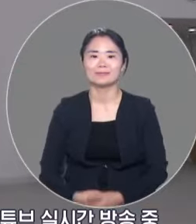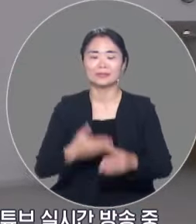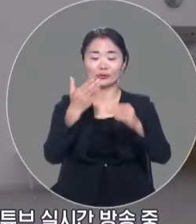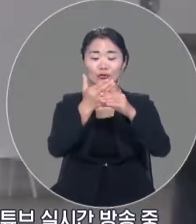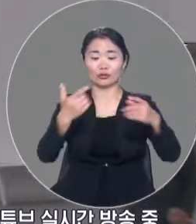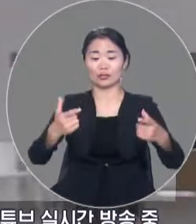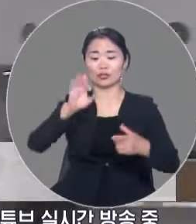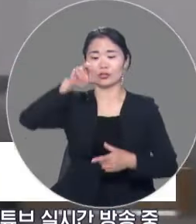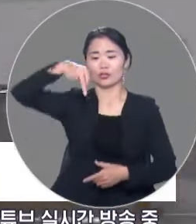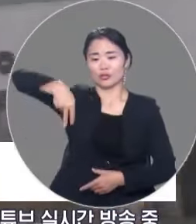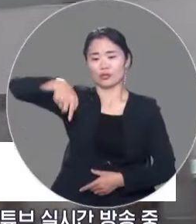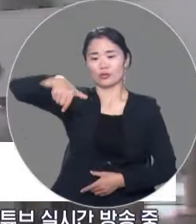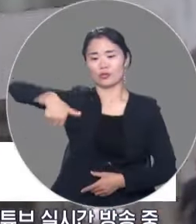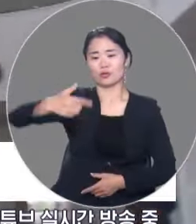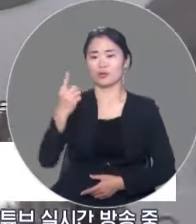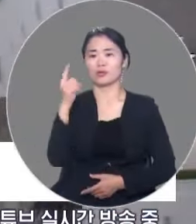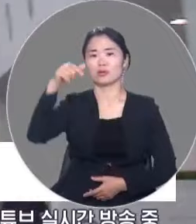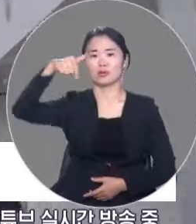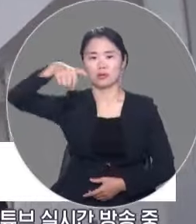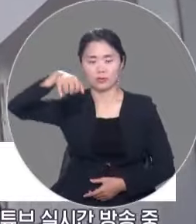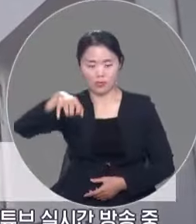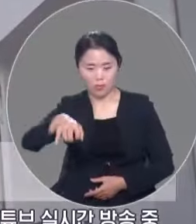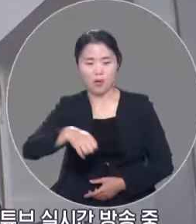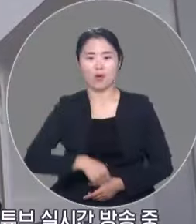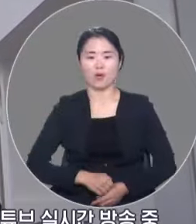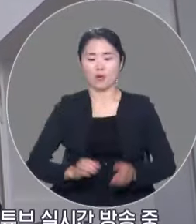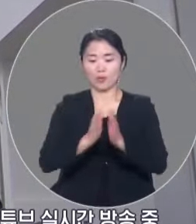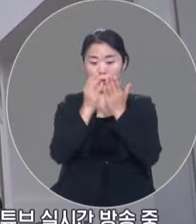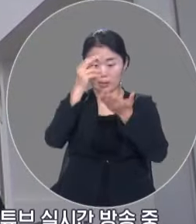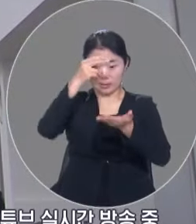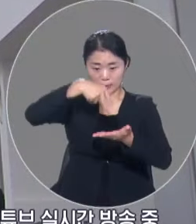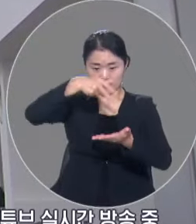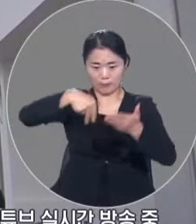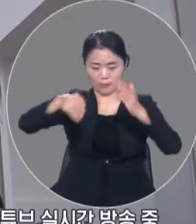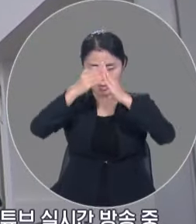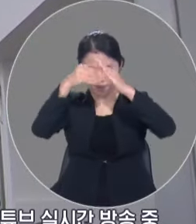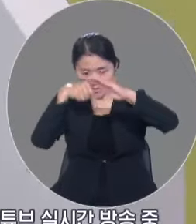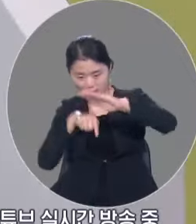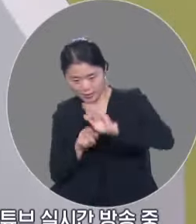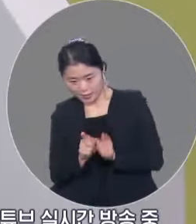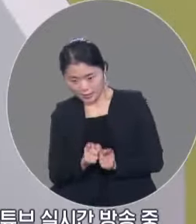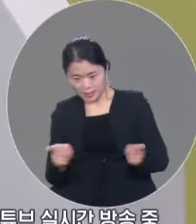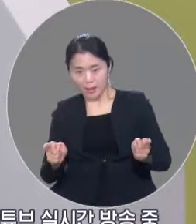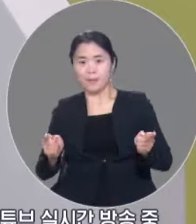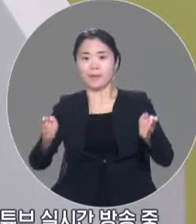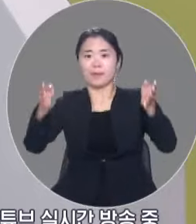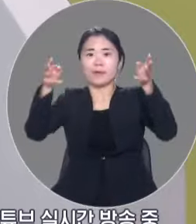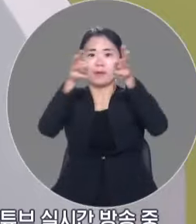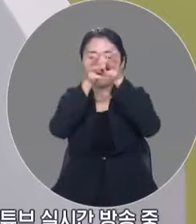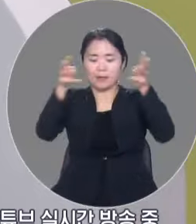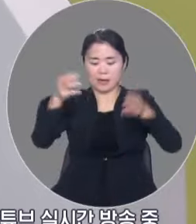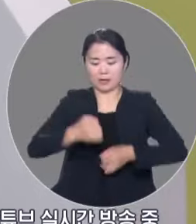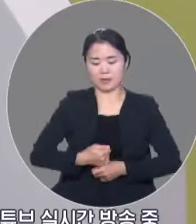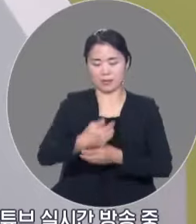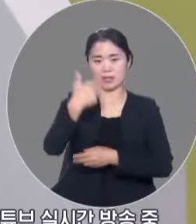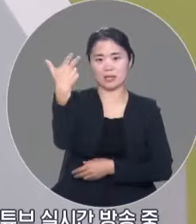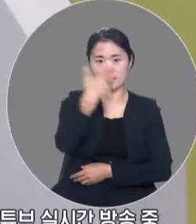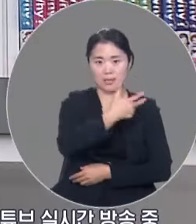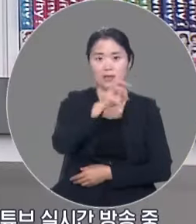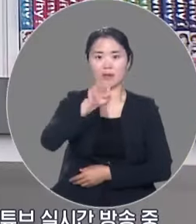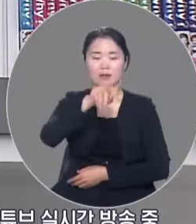중구 유곡동에 조성 중인 종갓집 도서관. 지하 1층에서 지상 3층까지 연면적 7,000제곱미터